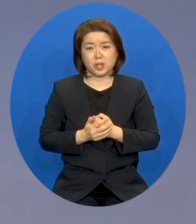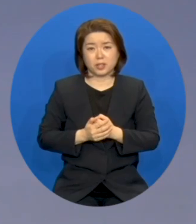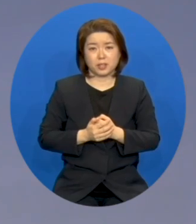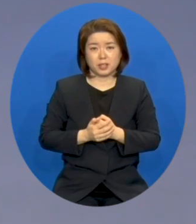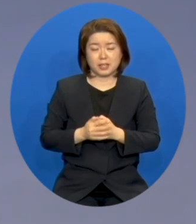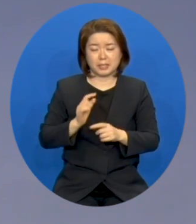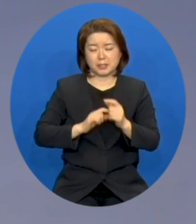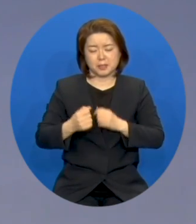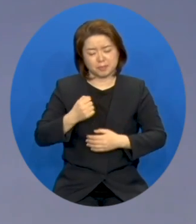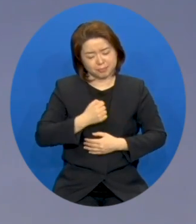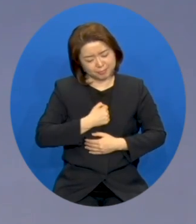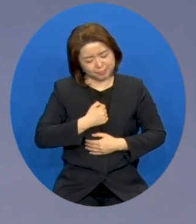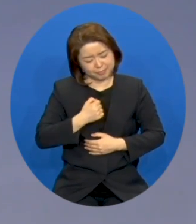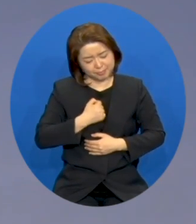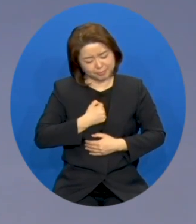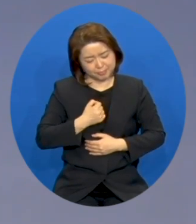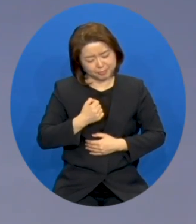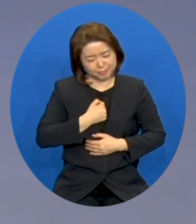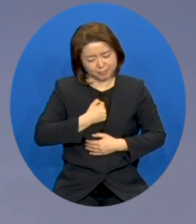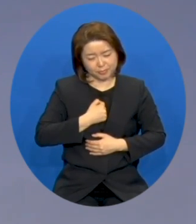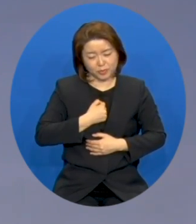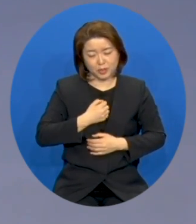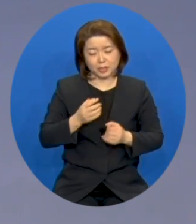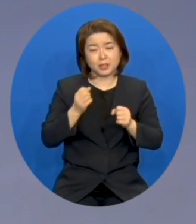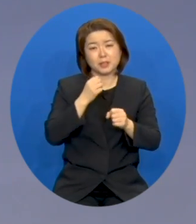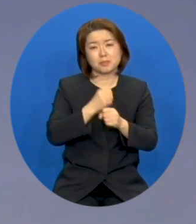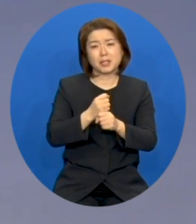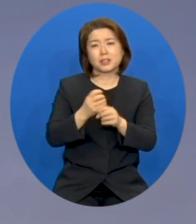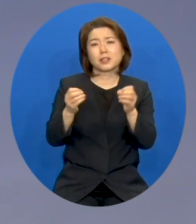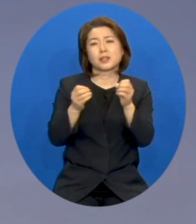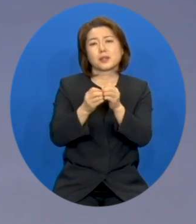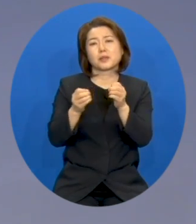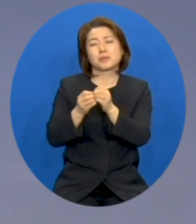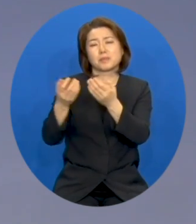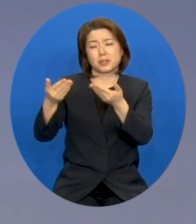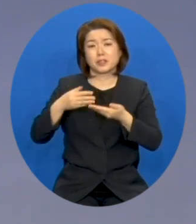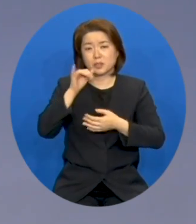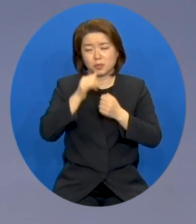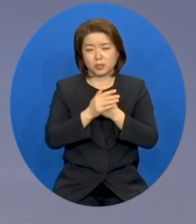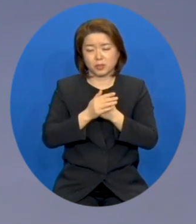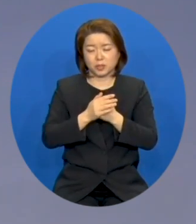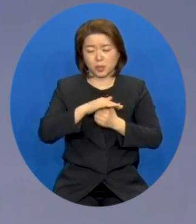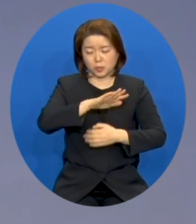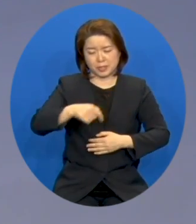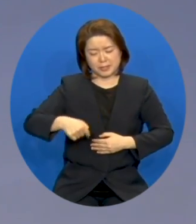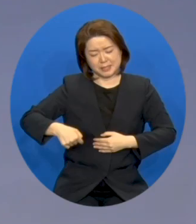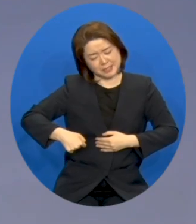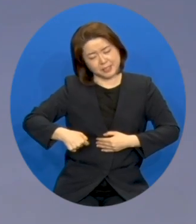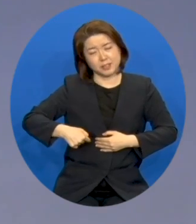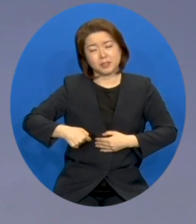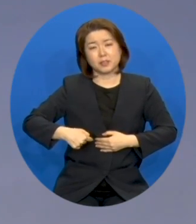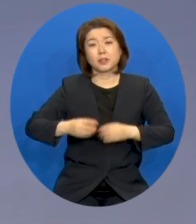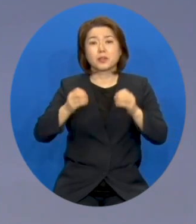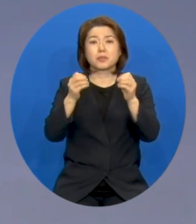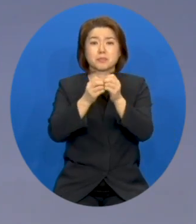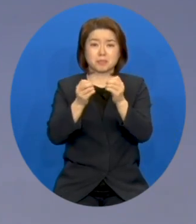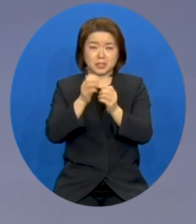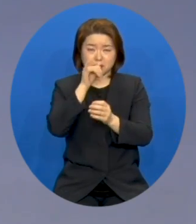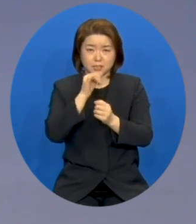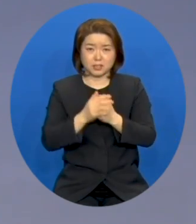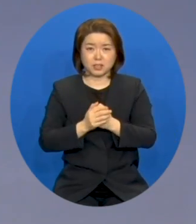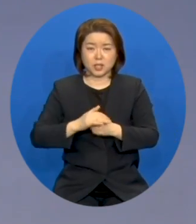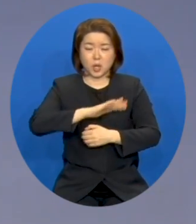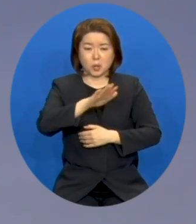좀 애통하게 하는 그런 메시지였습니다. 우리를 찔러주는 메시지였어요. 우리의